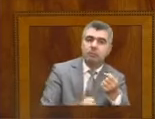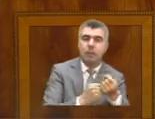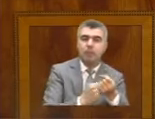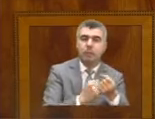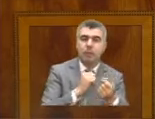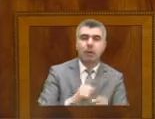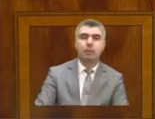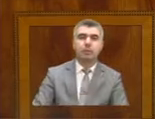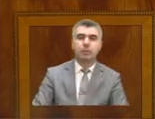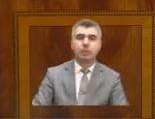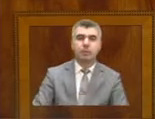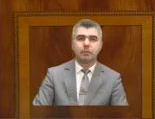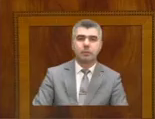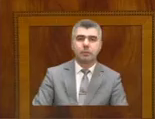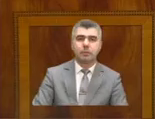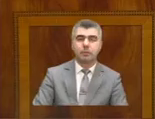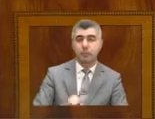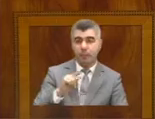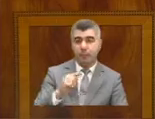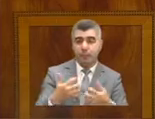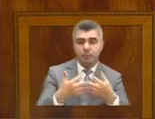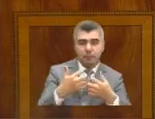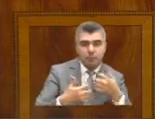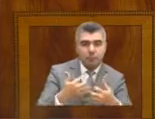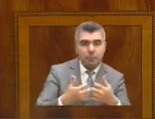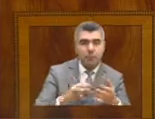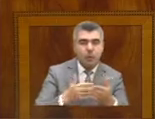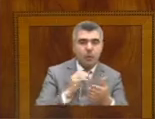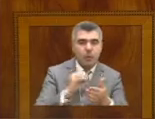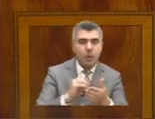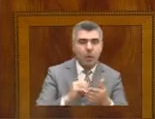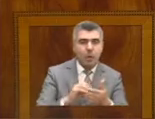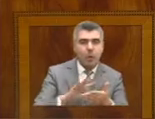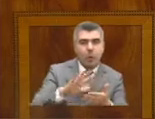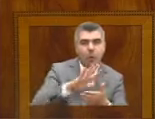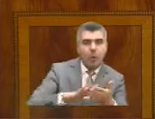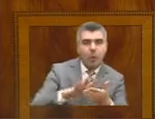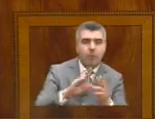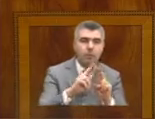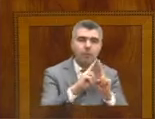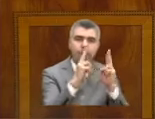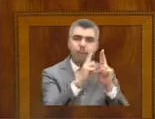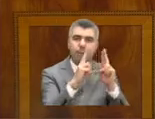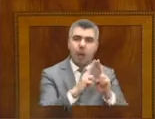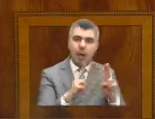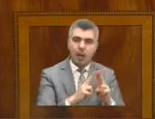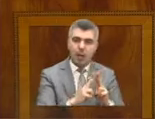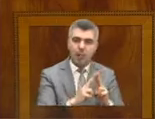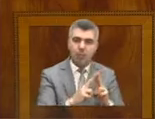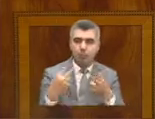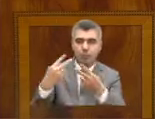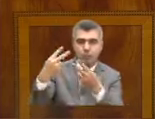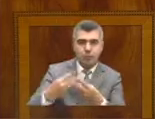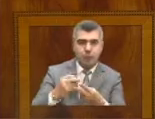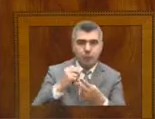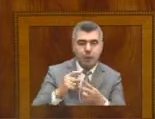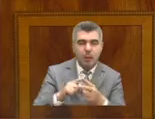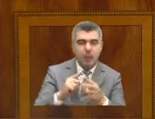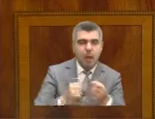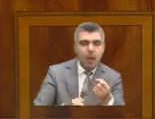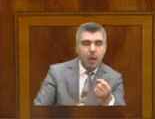الوطنية وجعله محركا للاندماج القاري والدولي واعتماد القطاع كركيزة أساسية